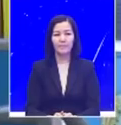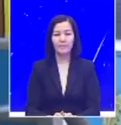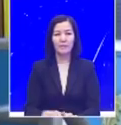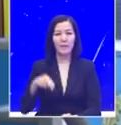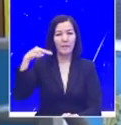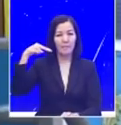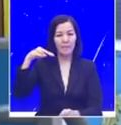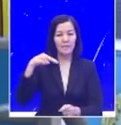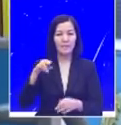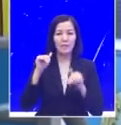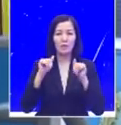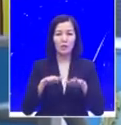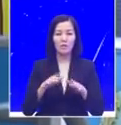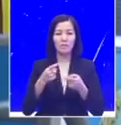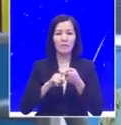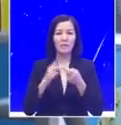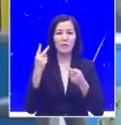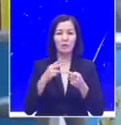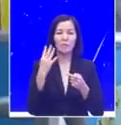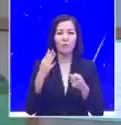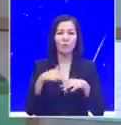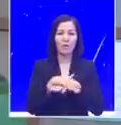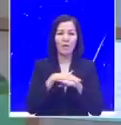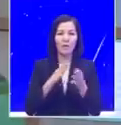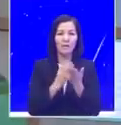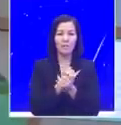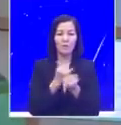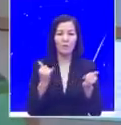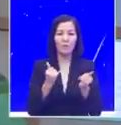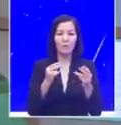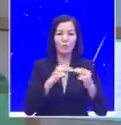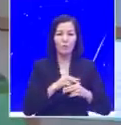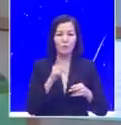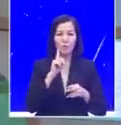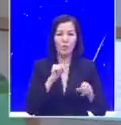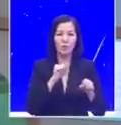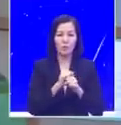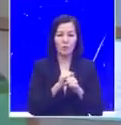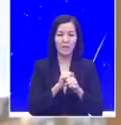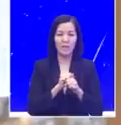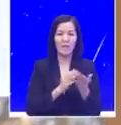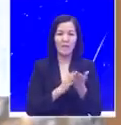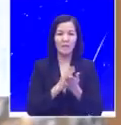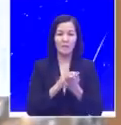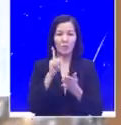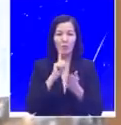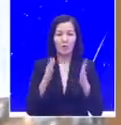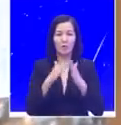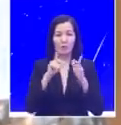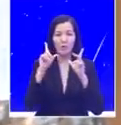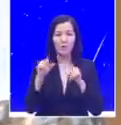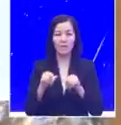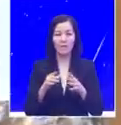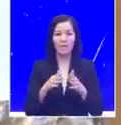Президент шешіміне сәйкес облыстағы 24 халыққа қызмет көрсету орталығы жұмысын тоқтатты. Қызметкерлер уақытша үйлеріне қайтарылды.